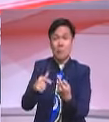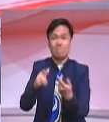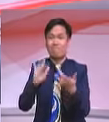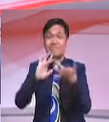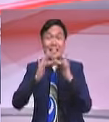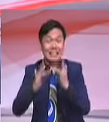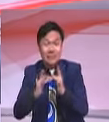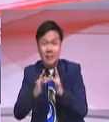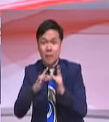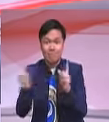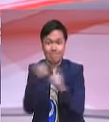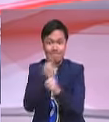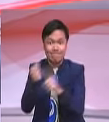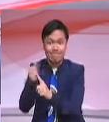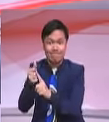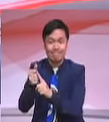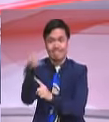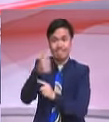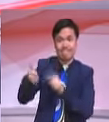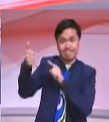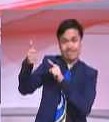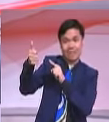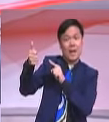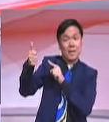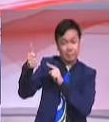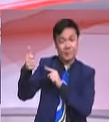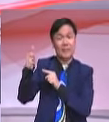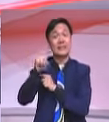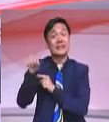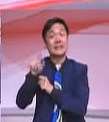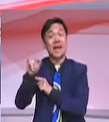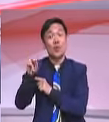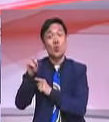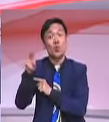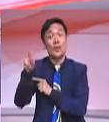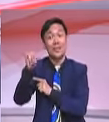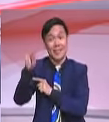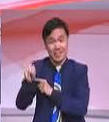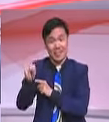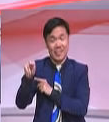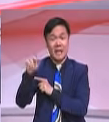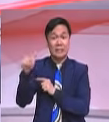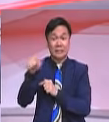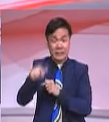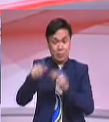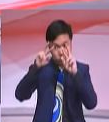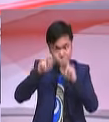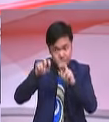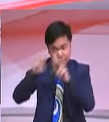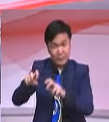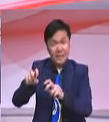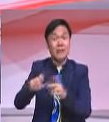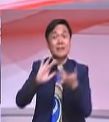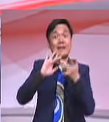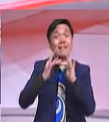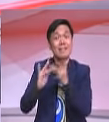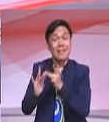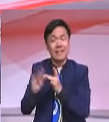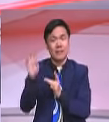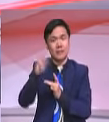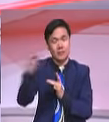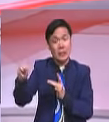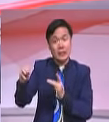Pengarah Jabatan Siasatan Jenayah Komersial Bukit Aman, Datuk Zainuddin Yaakob berkata, bahagian siasatan jenayah siber dan